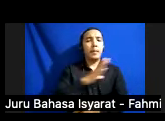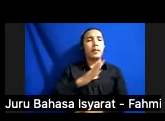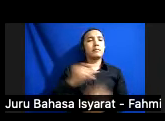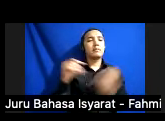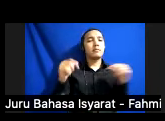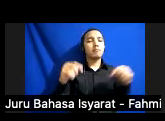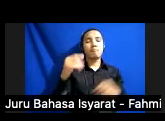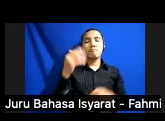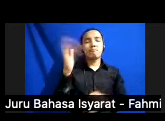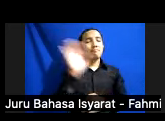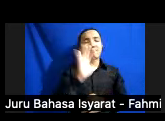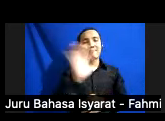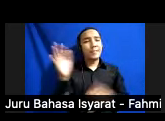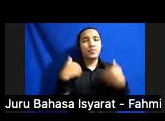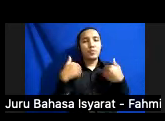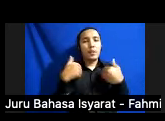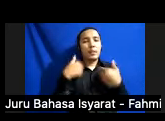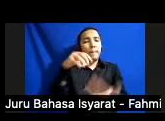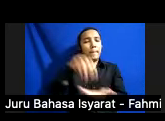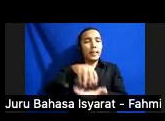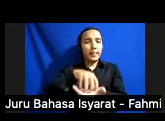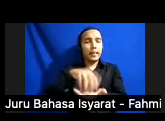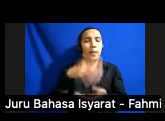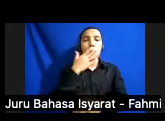Alhamdulillah dibikinkan gitu,